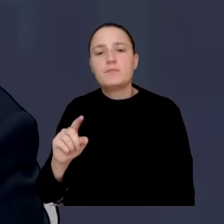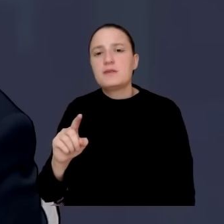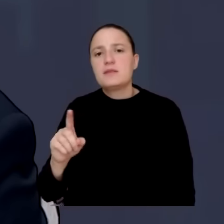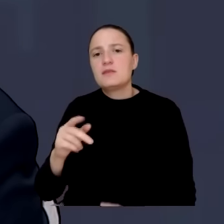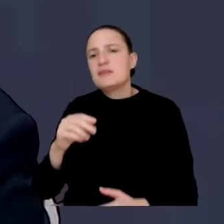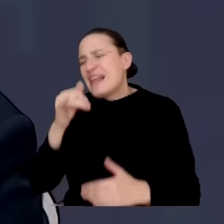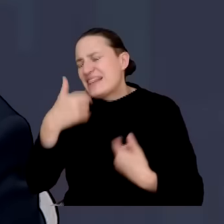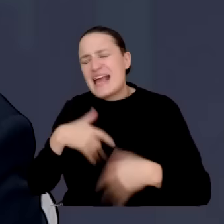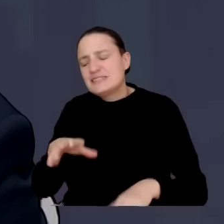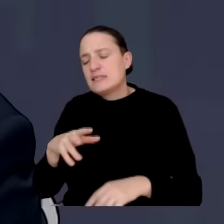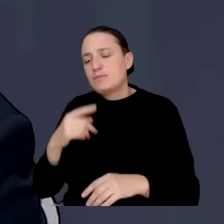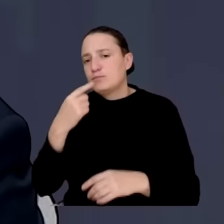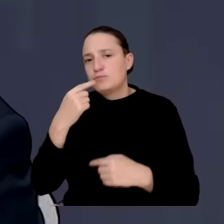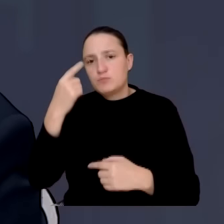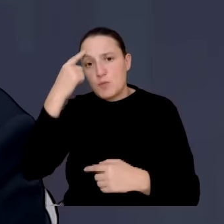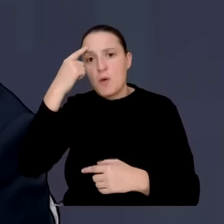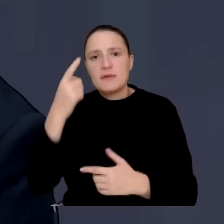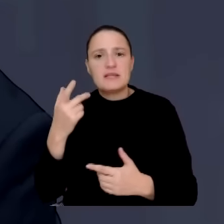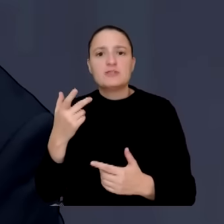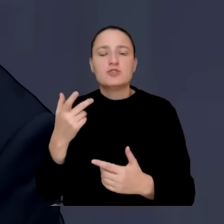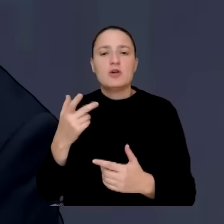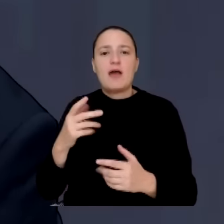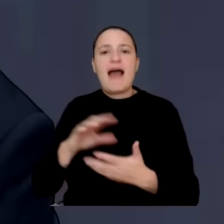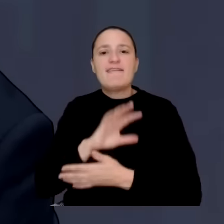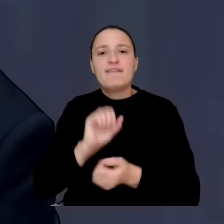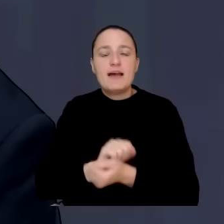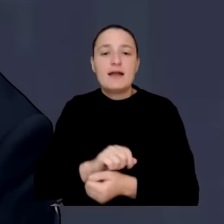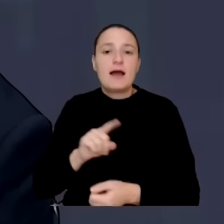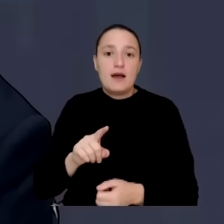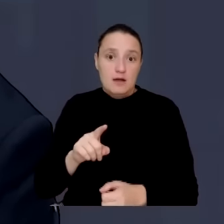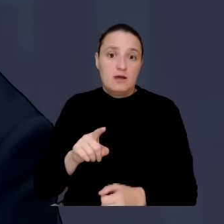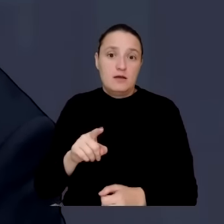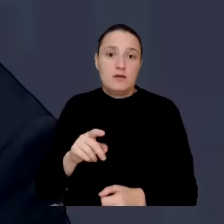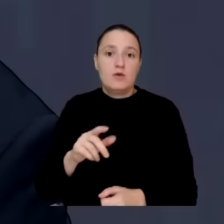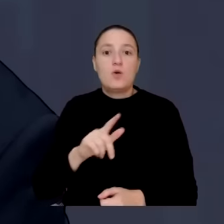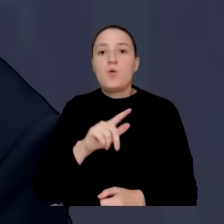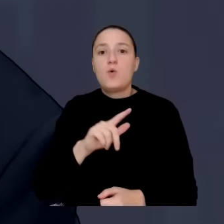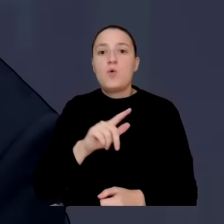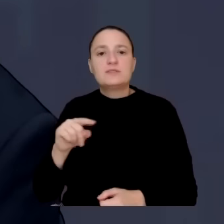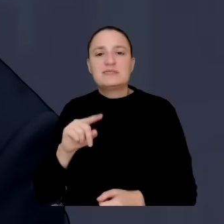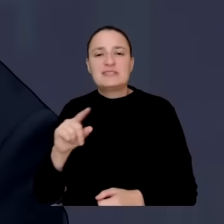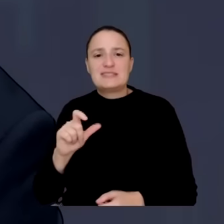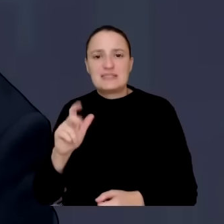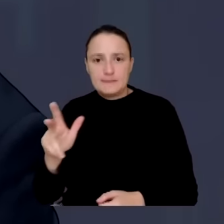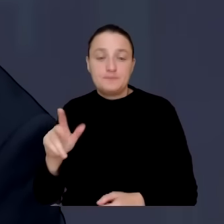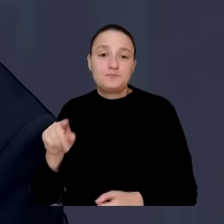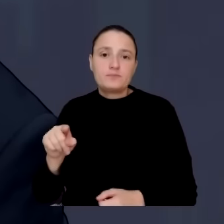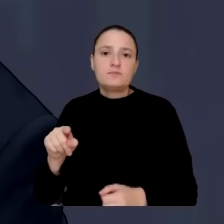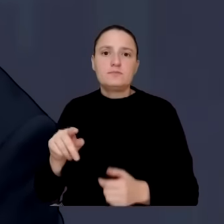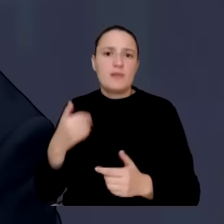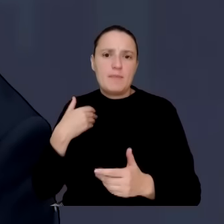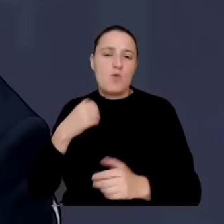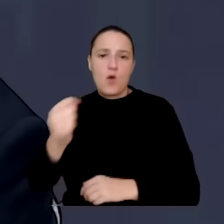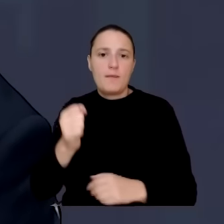nawet tutaj przypominać afery z konsulatem łódzku gdzie musiała interweniować naszym polskim konsulatem łódzku gdzie ale przypomnę No mimo wszystko